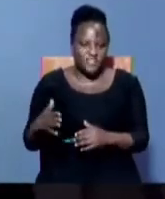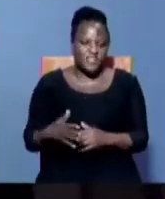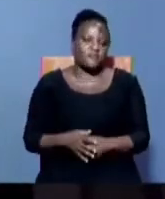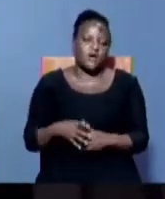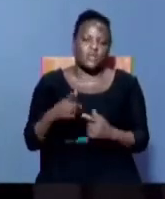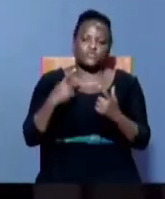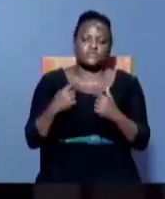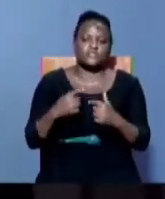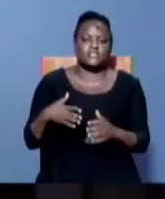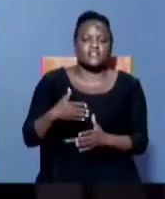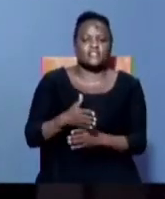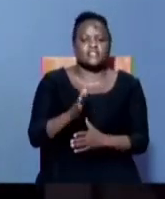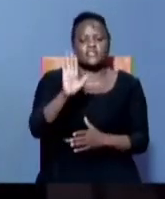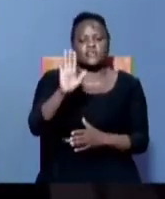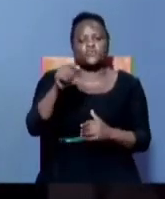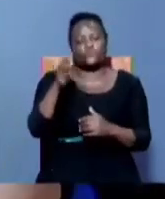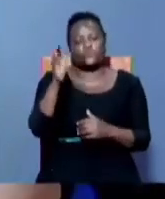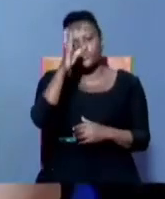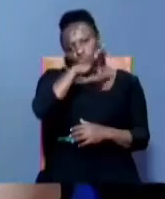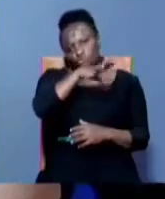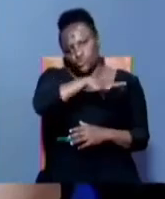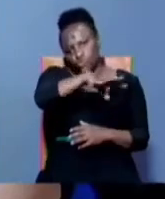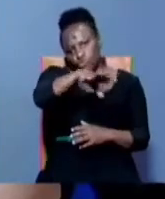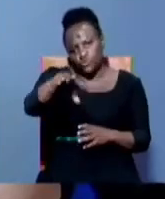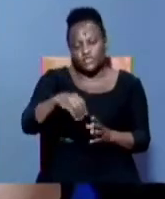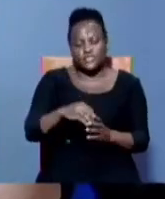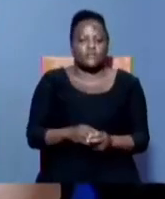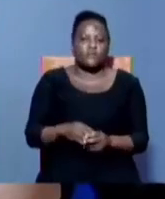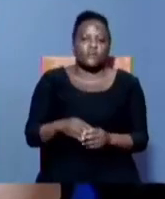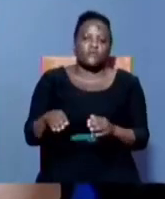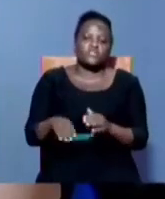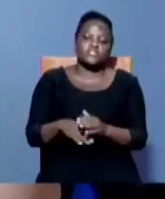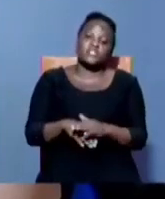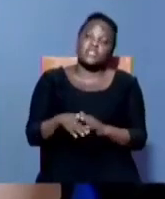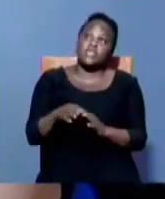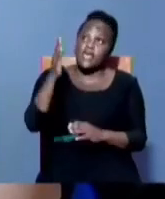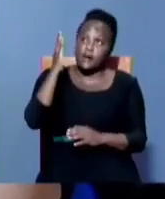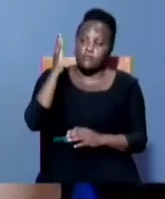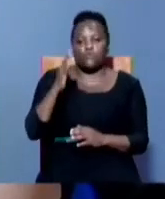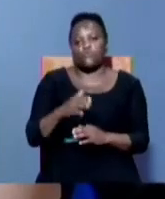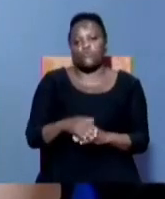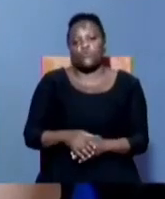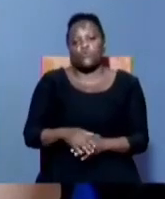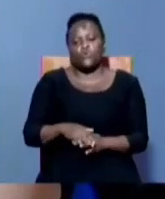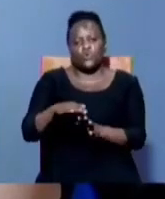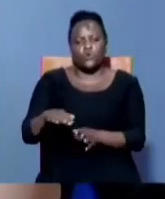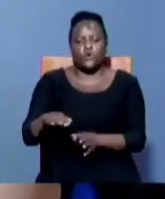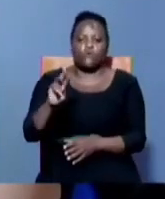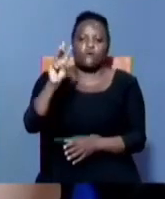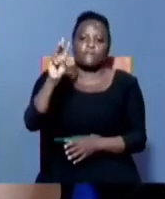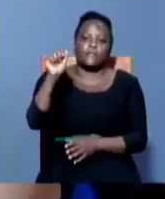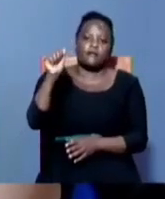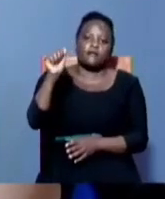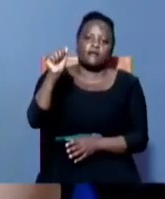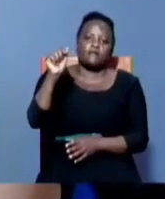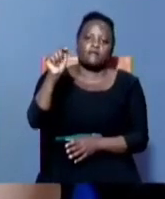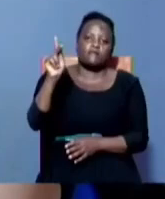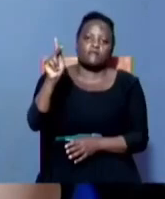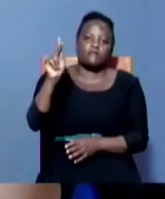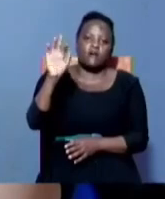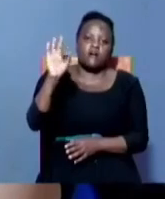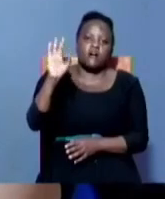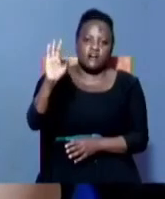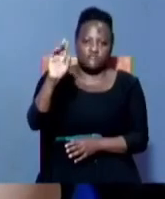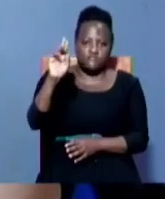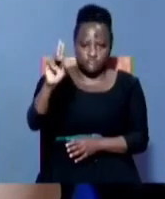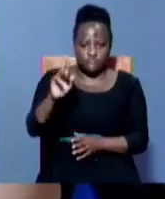anakuwa chini ya Mungu kila kitu. Kwa hiyo hiyo ndio inaitwa kuwekwa wakfu, consecration. Kwa hiyo walikuwa wanawekwa